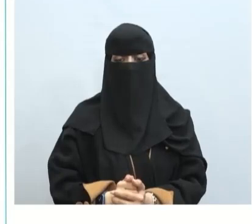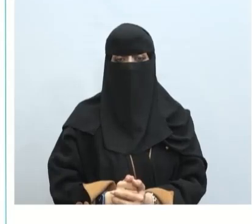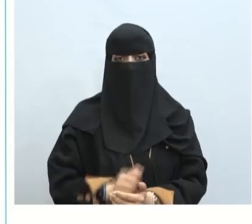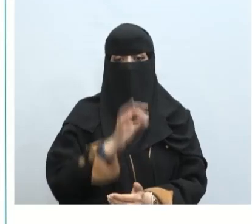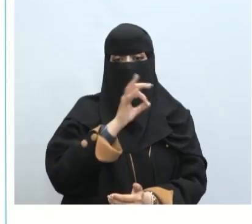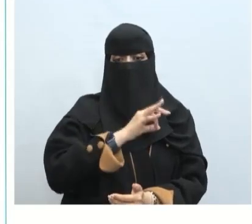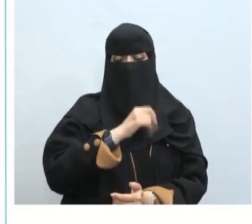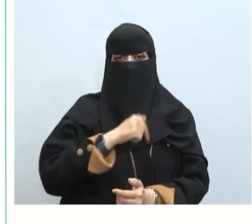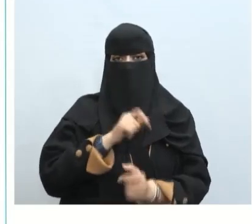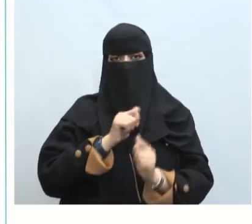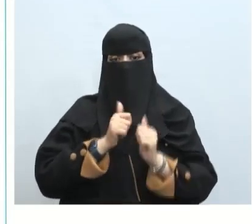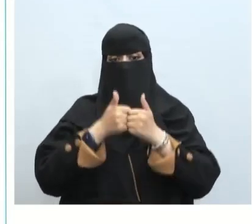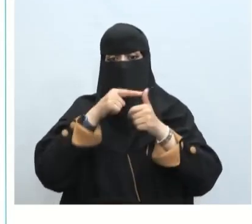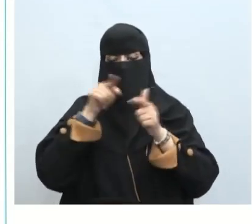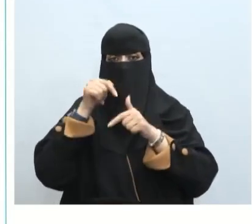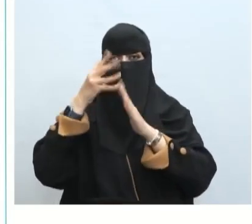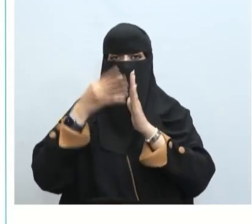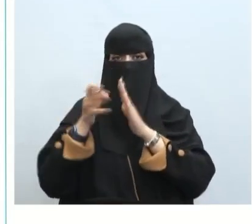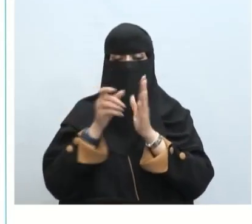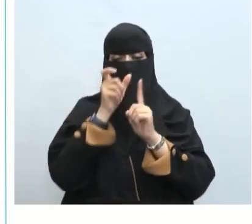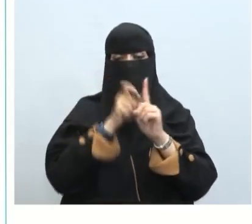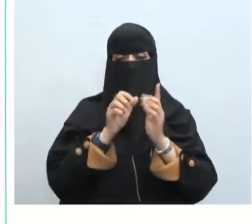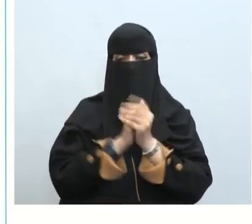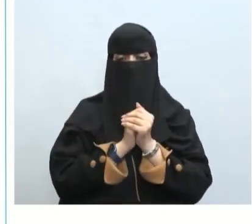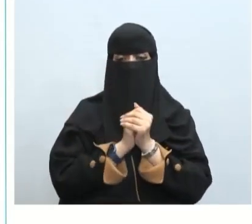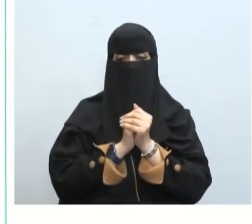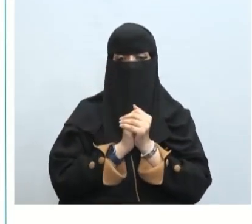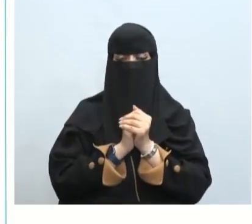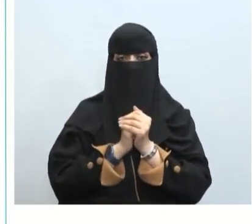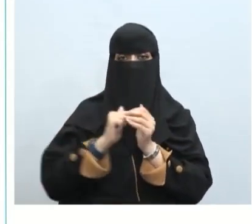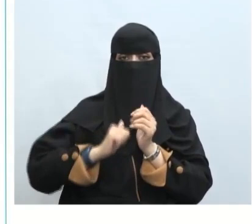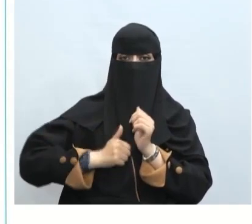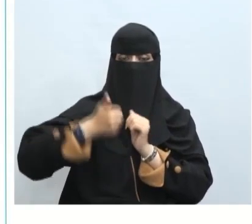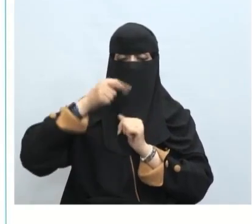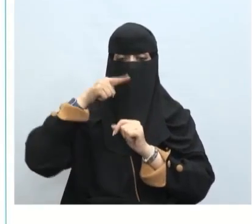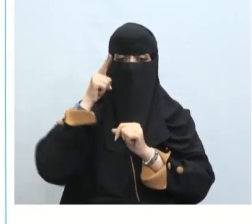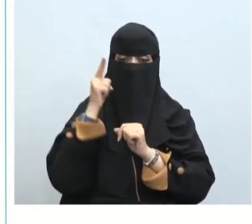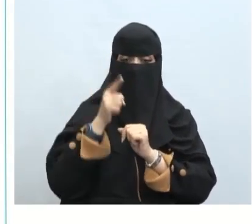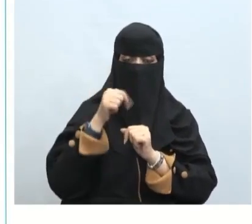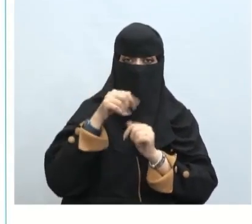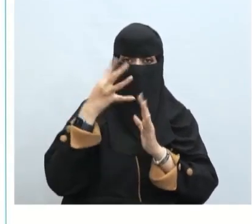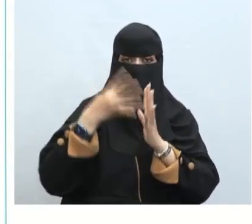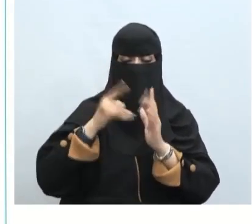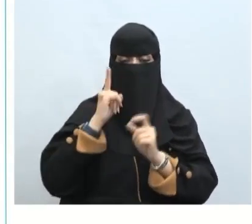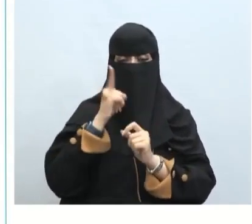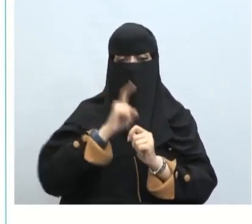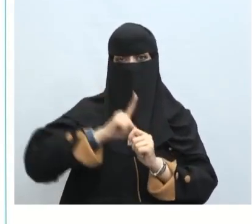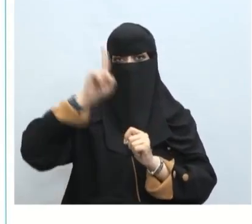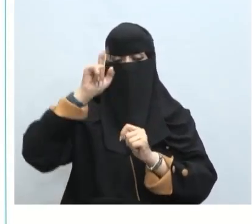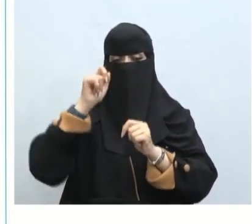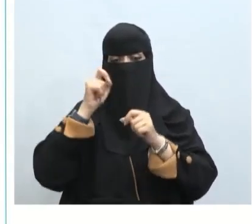فوائد الانتماء للوطن فوائد الانتماء للوطن من فوائدها تحقيق